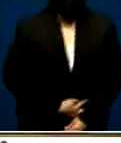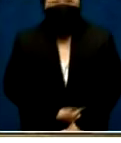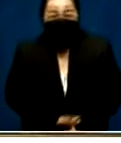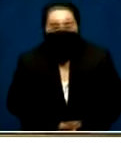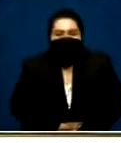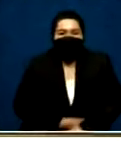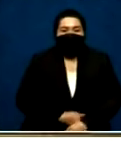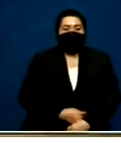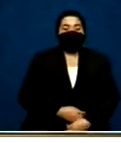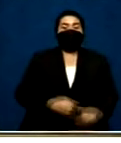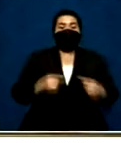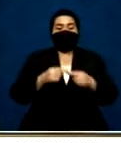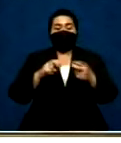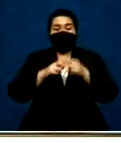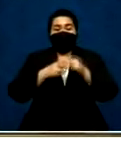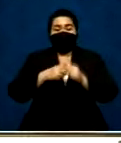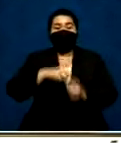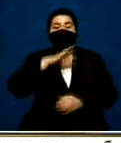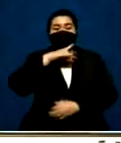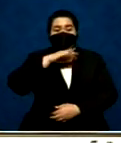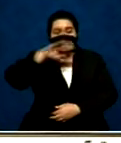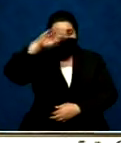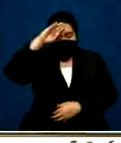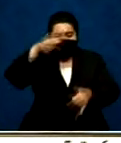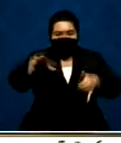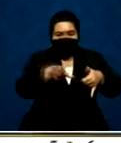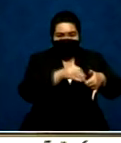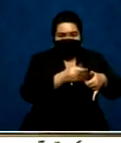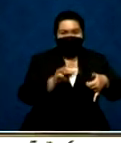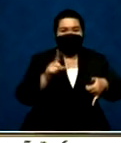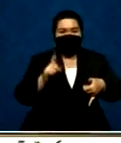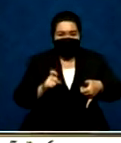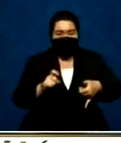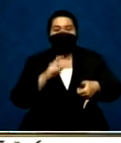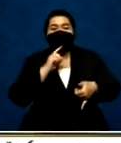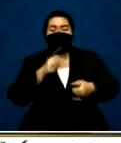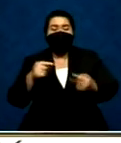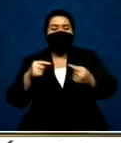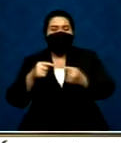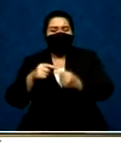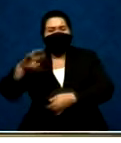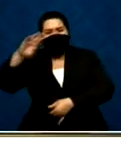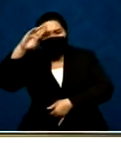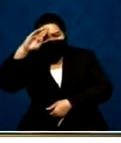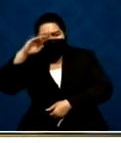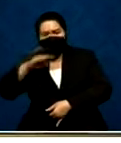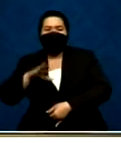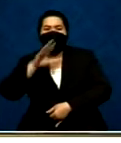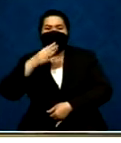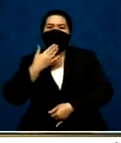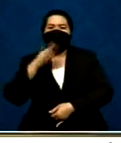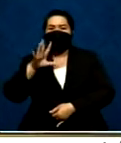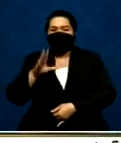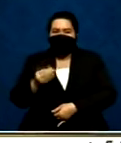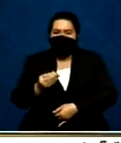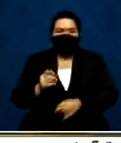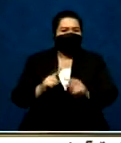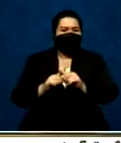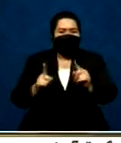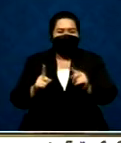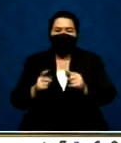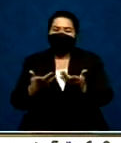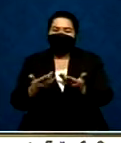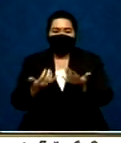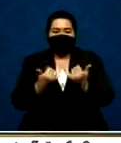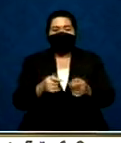ะในชายแดนจนถึงวันนี้ก็ยังประกาศกันว่าไม่ใช่แอฟริกันสวายฟีเวอร์แต่เป็น PRRS การปิดบัง